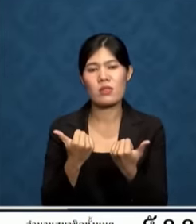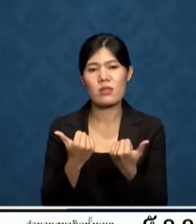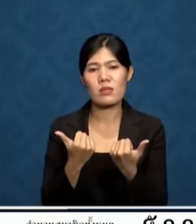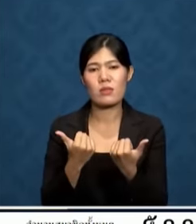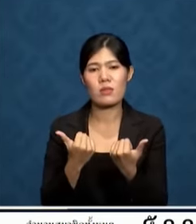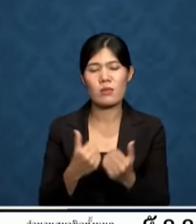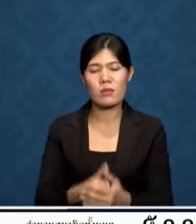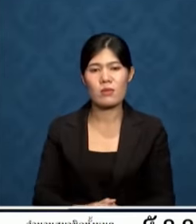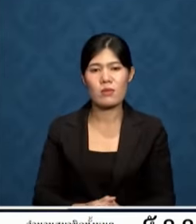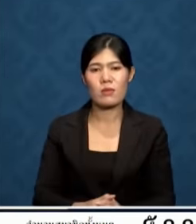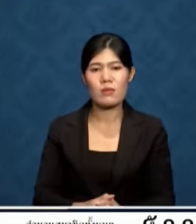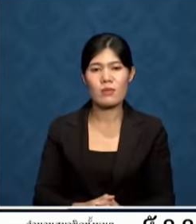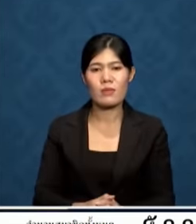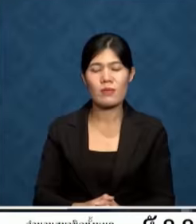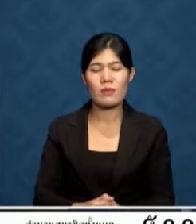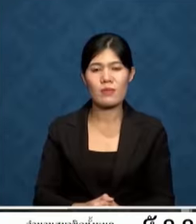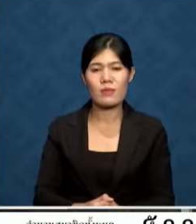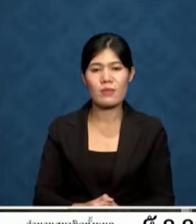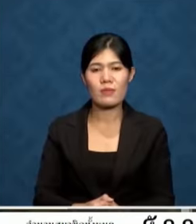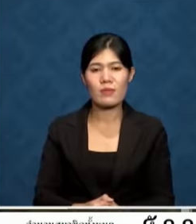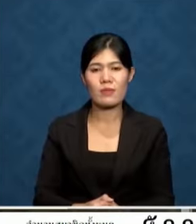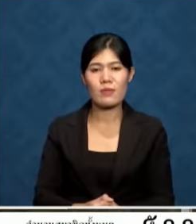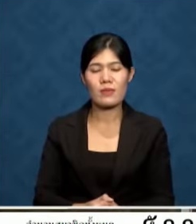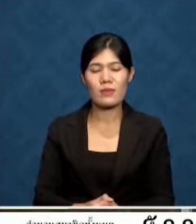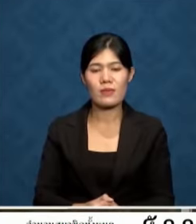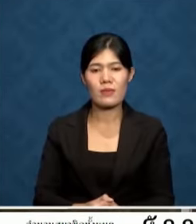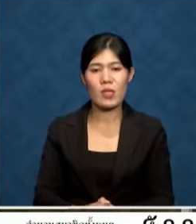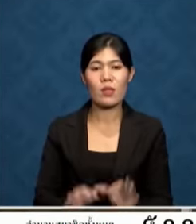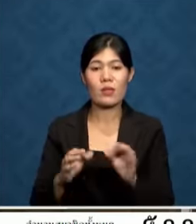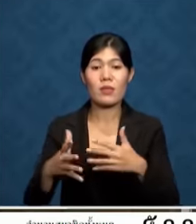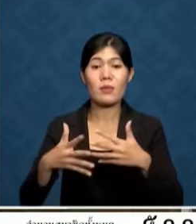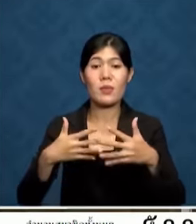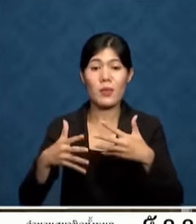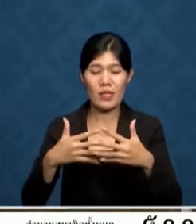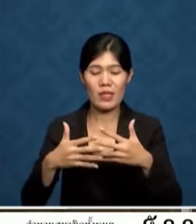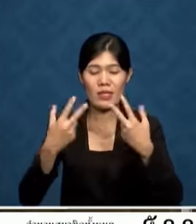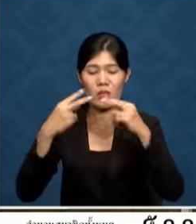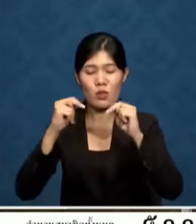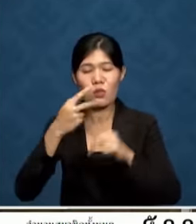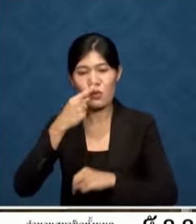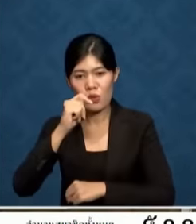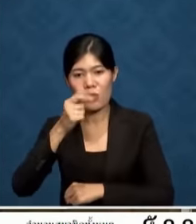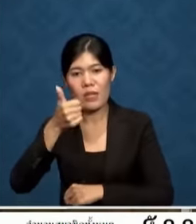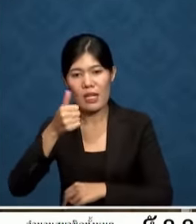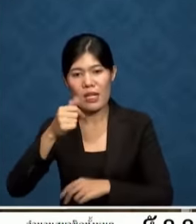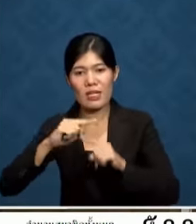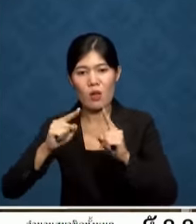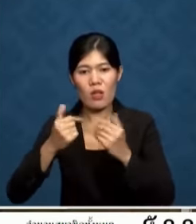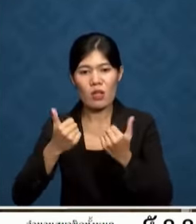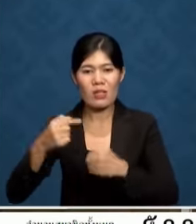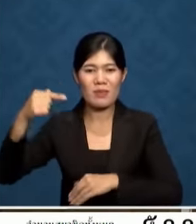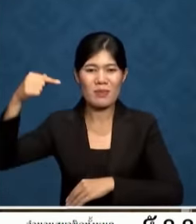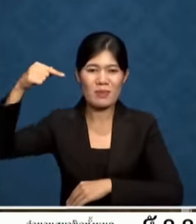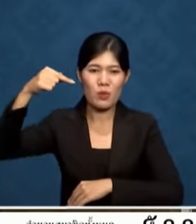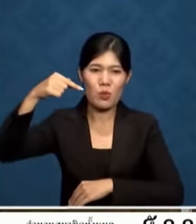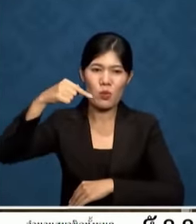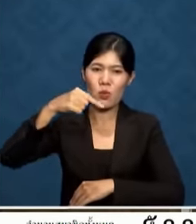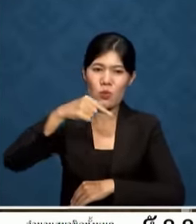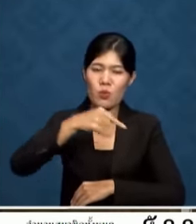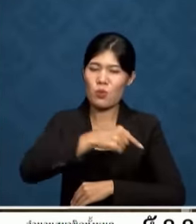เกิดขึ้นในปัจจุบันก็ไม่เป็นไรนายกมีสิทธิ์ตอบแต่ความจริงมันตกร่วงมาตั้งแต่รัฐบาลนี้เข้ามาแล้ว